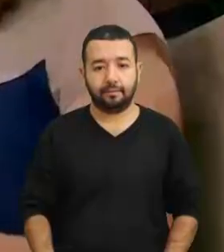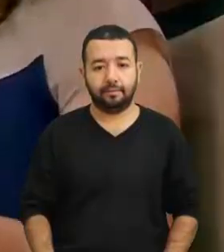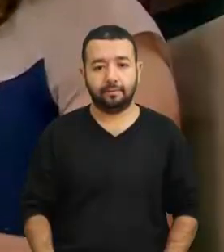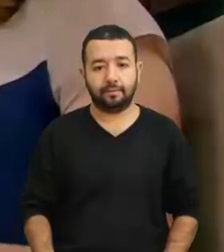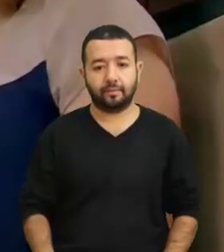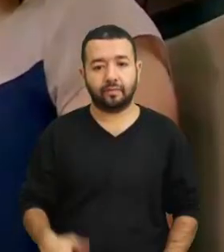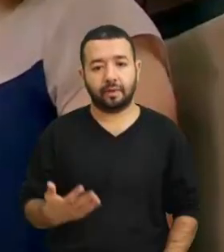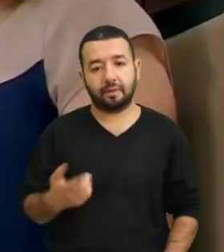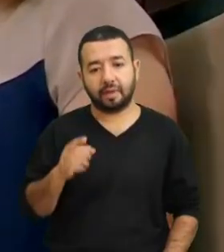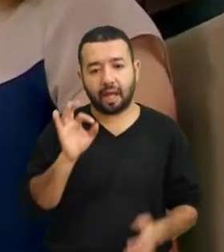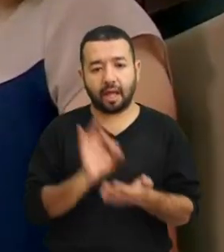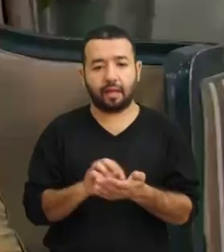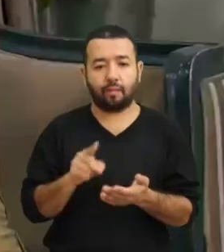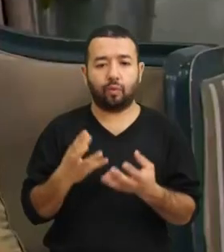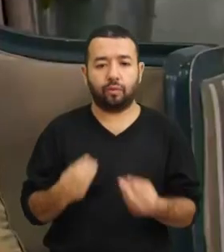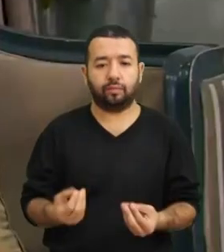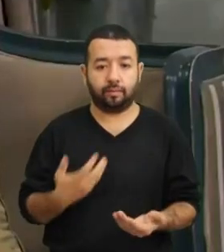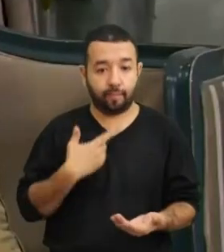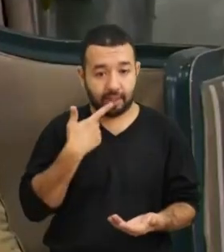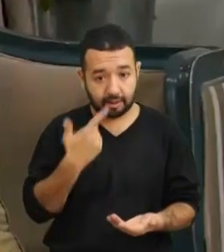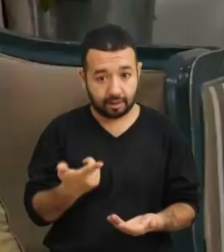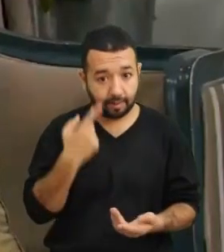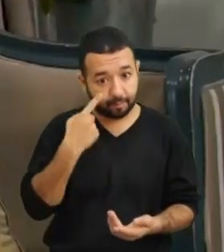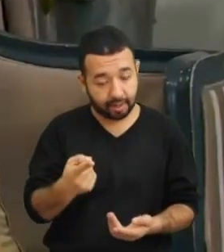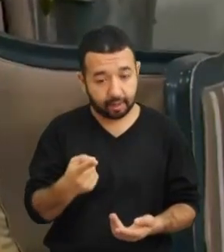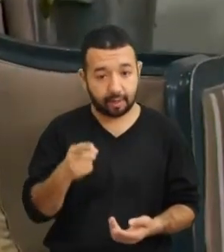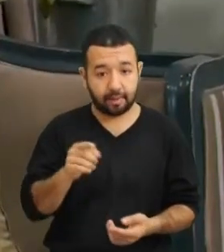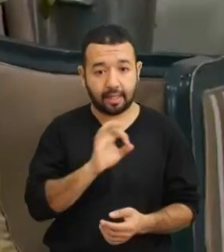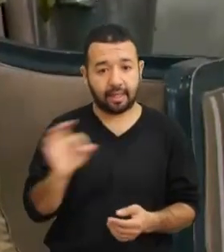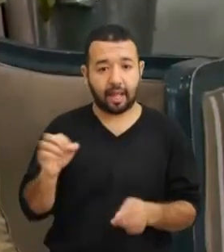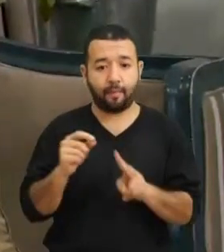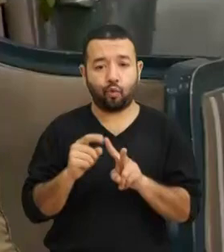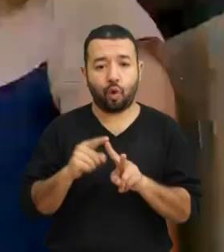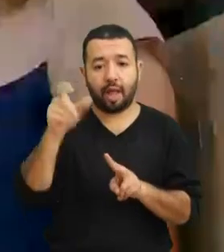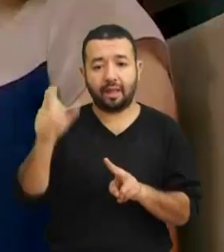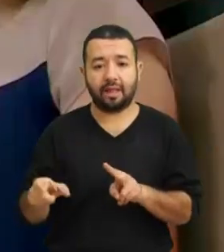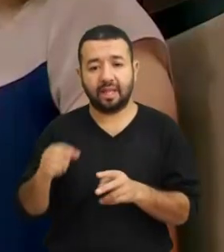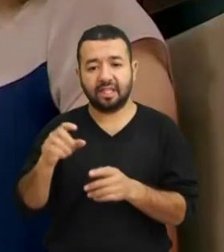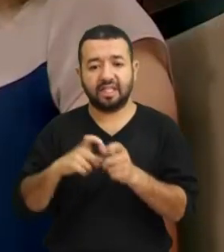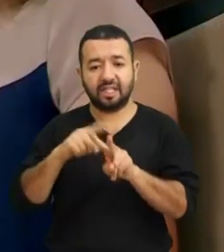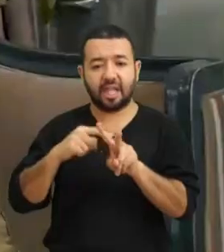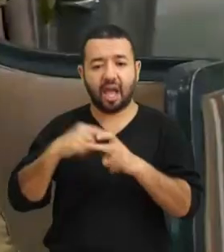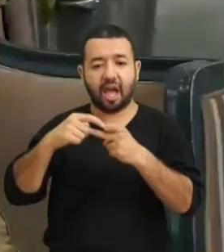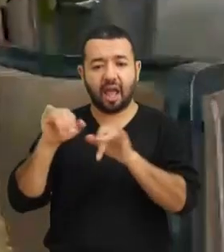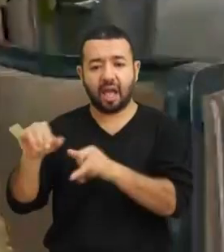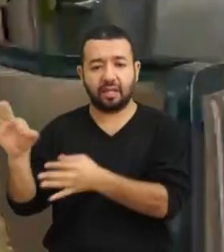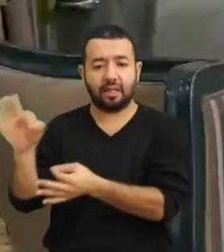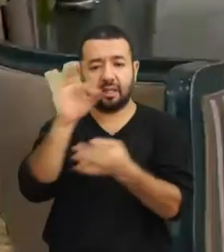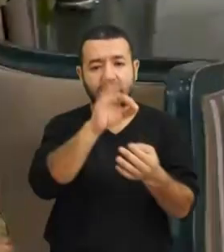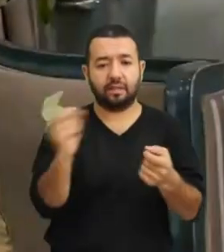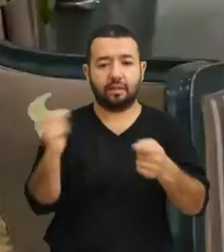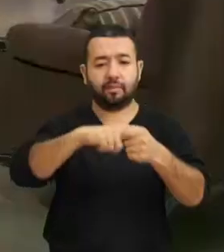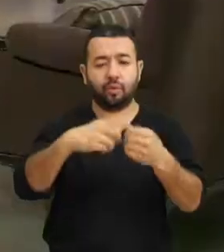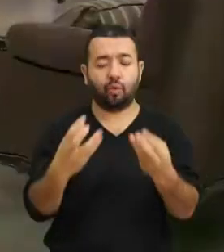Şimdi? İşte aynen böyle oldu. İşte bakın tam Nurhan style'a bir sakarlık. Bu sakarlık Nurhan'dan